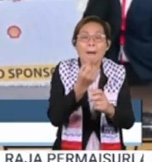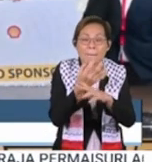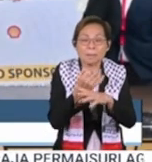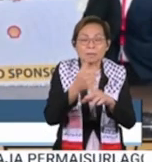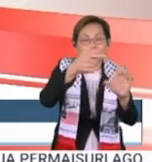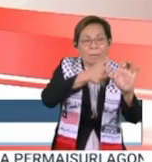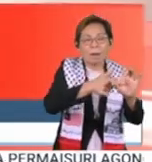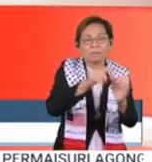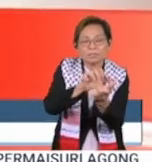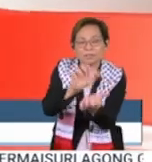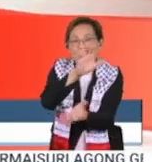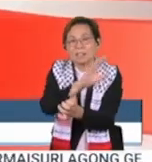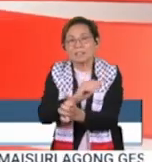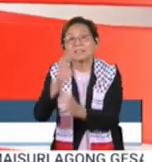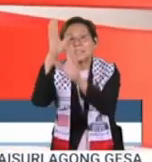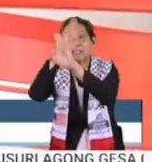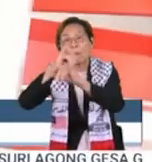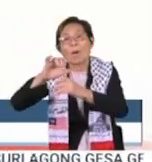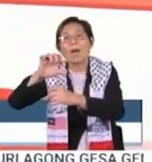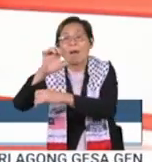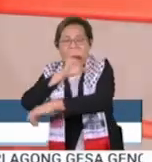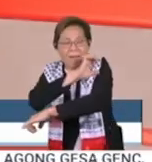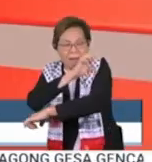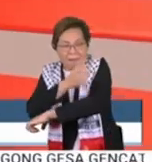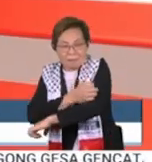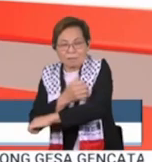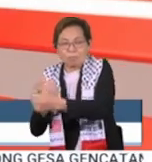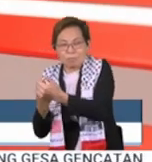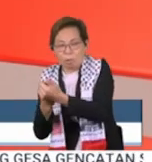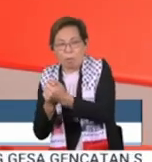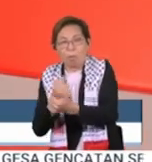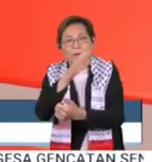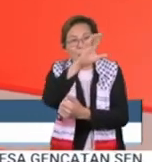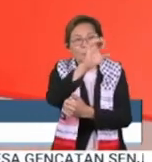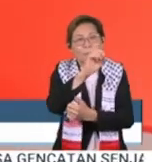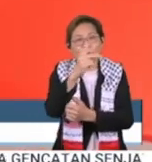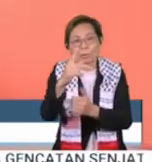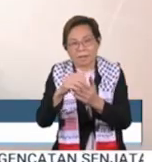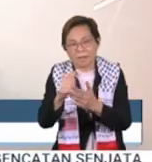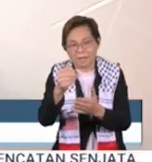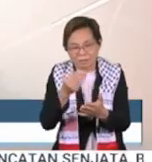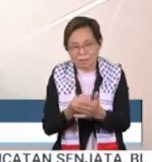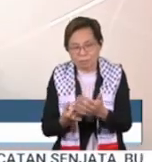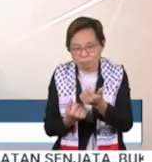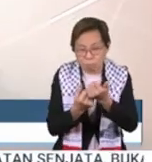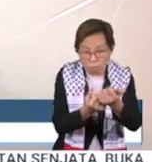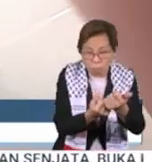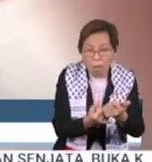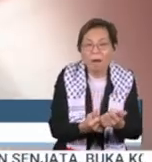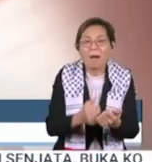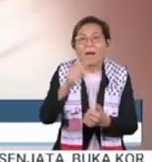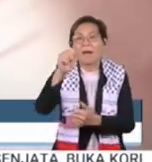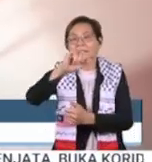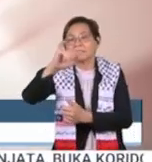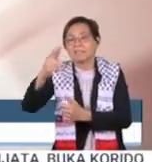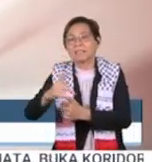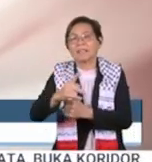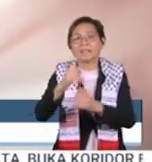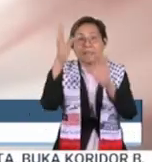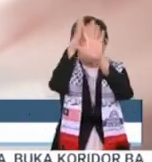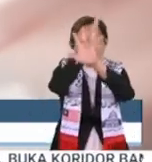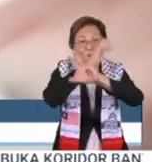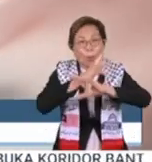Petronas, Shell dan Sarawak Energy Berhad SEB dengan masing-masing menyumbang RM50,000. Sementara itu, ahli jawatan kuasa